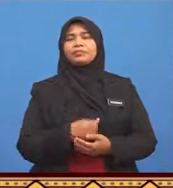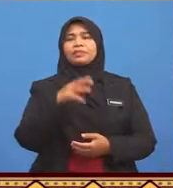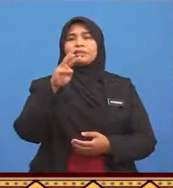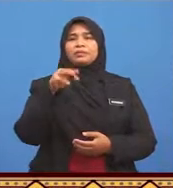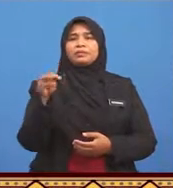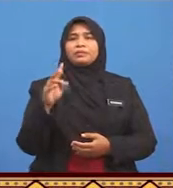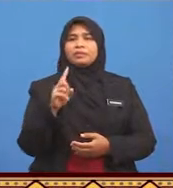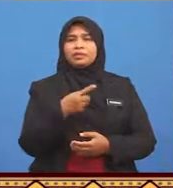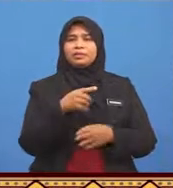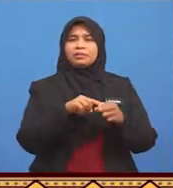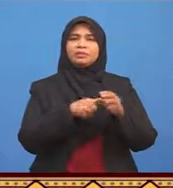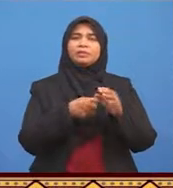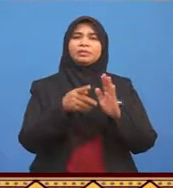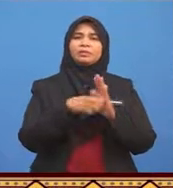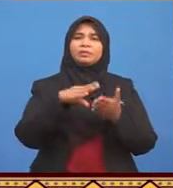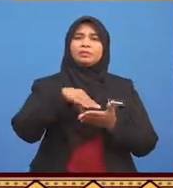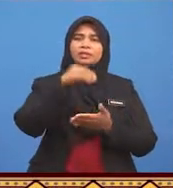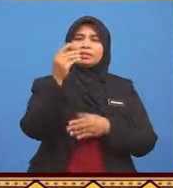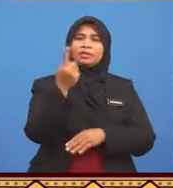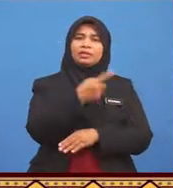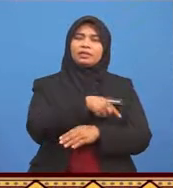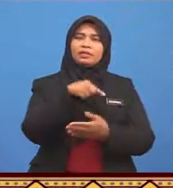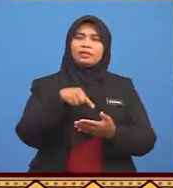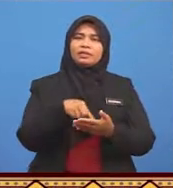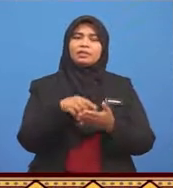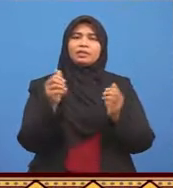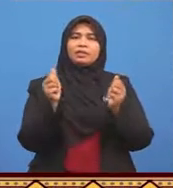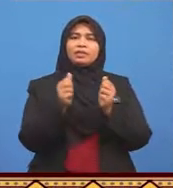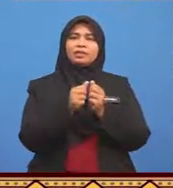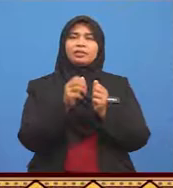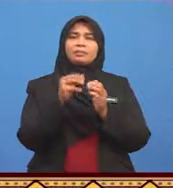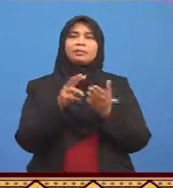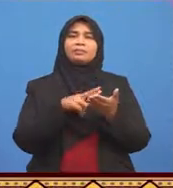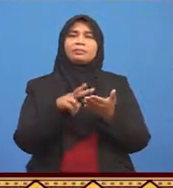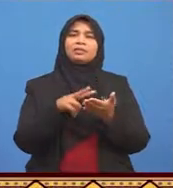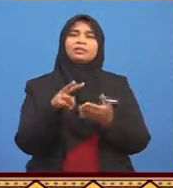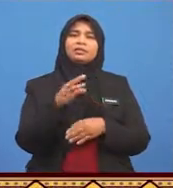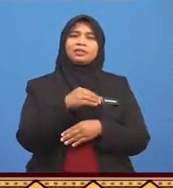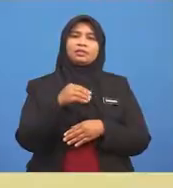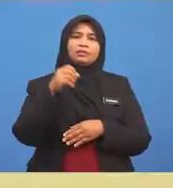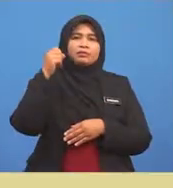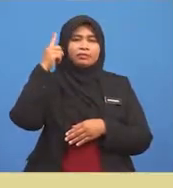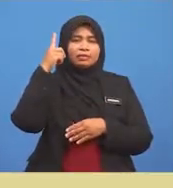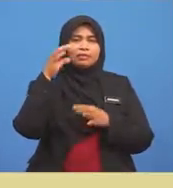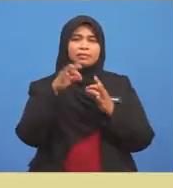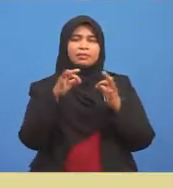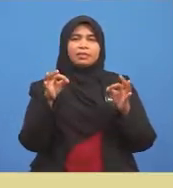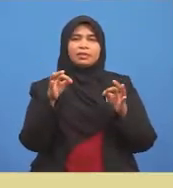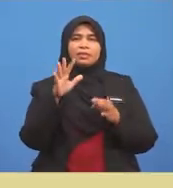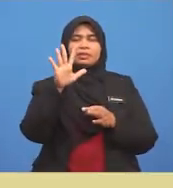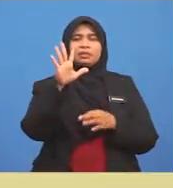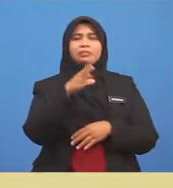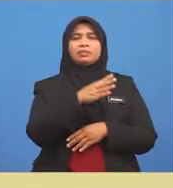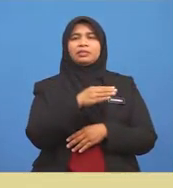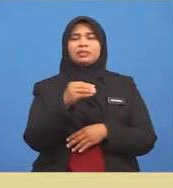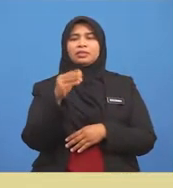Murid-murid, kita mulakan pembelajaran pada hari ini dengan membaca dan memahami ayat 5 dan 6